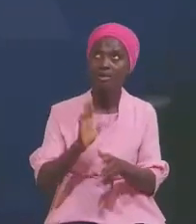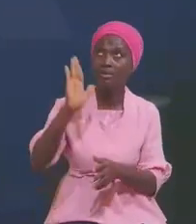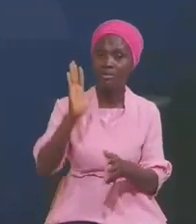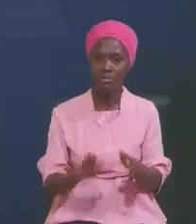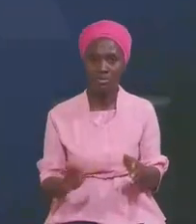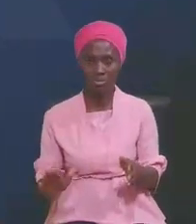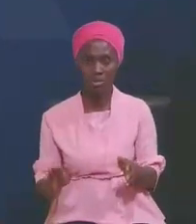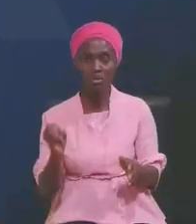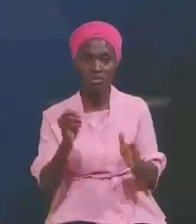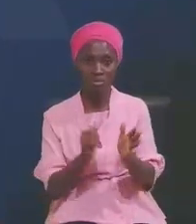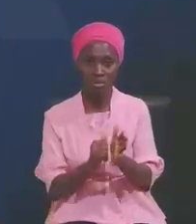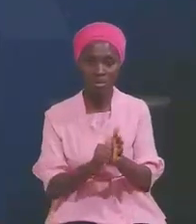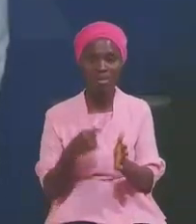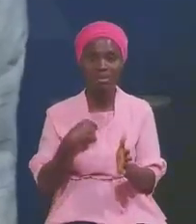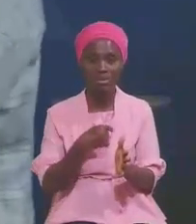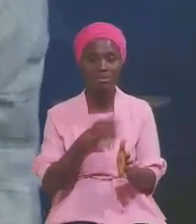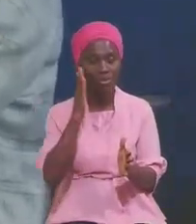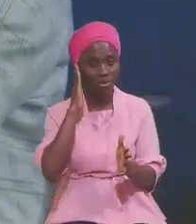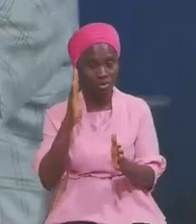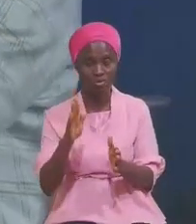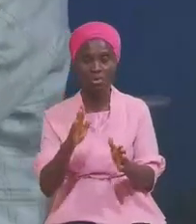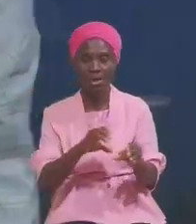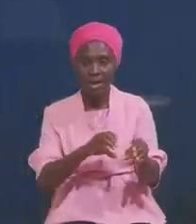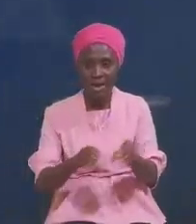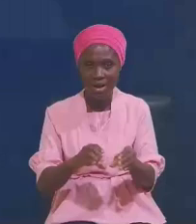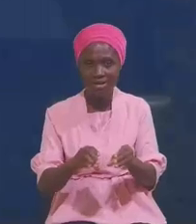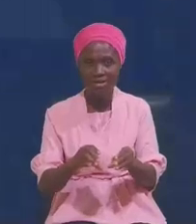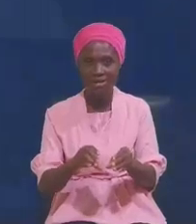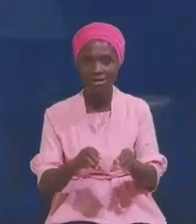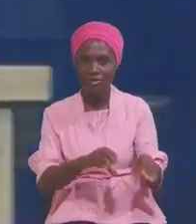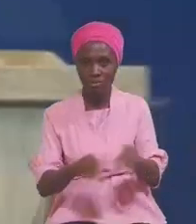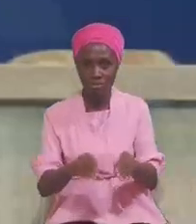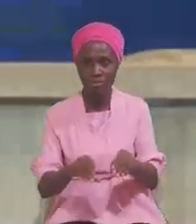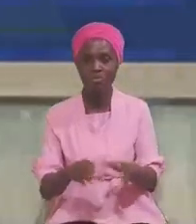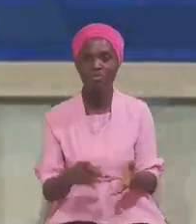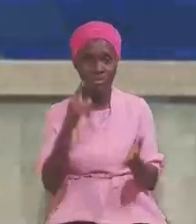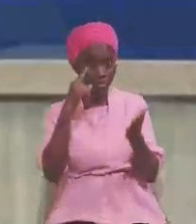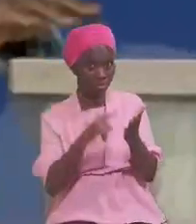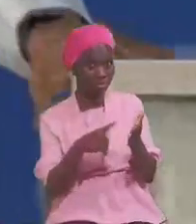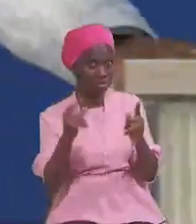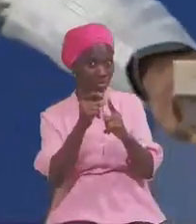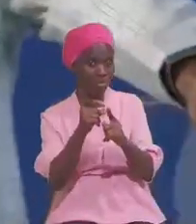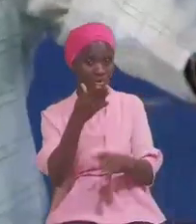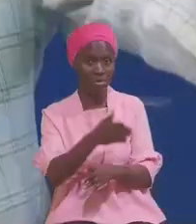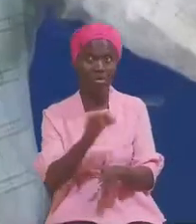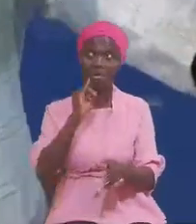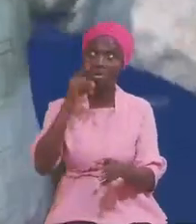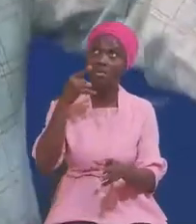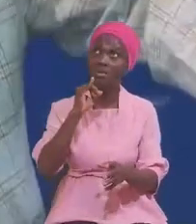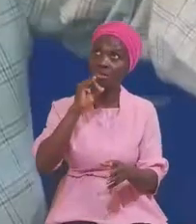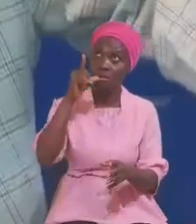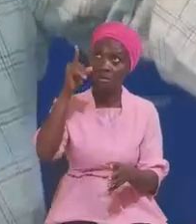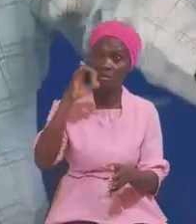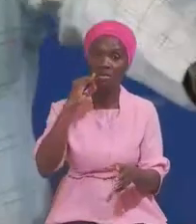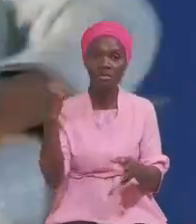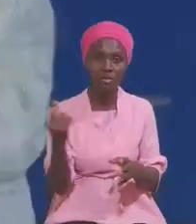tant que ces enfants afin que nous activions? Écoutez, il est toujours le Dieu de miracles.